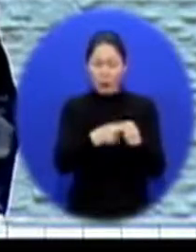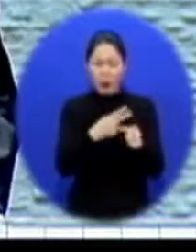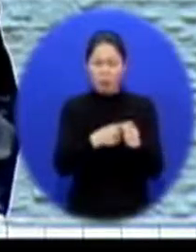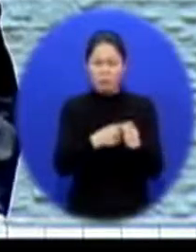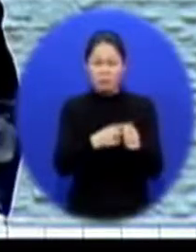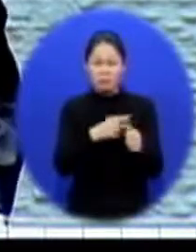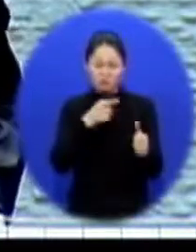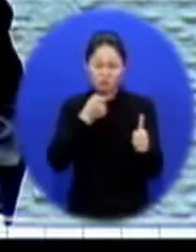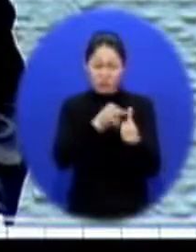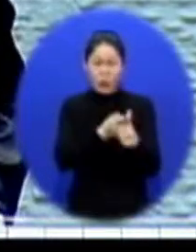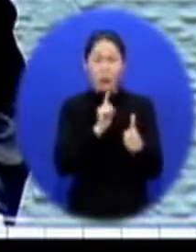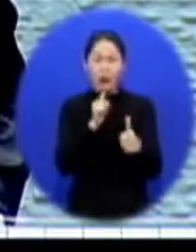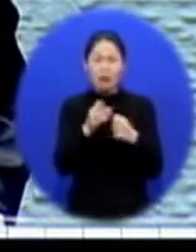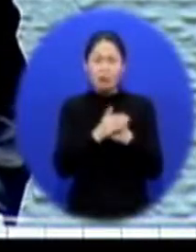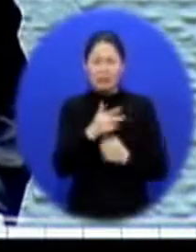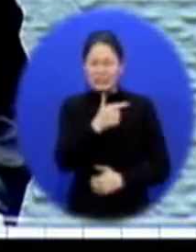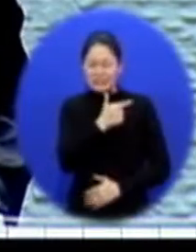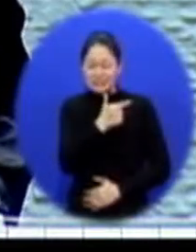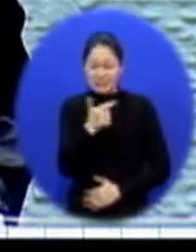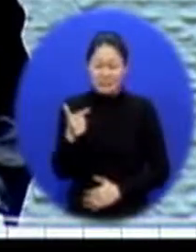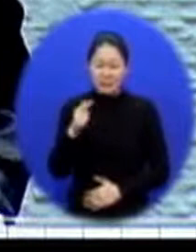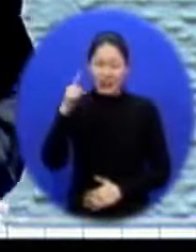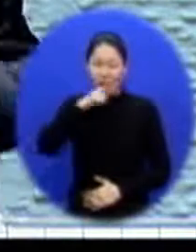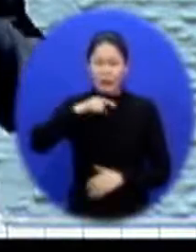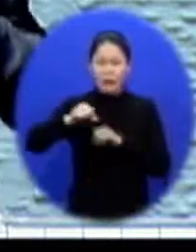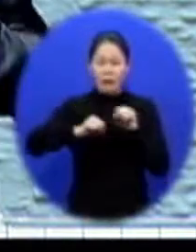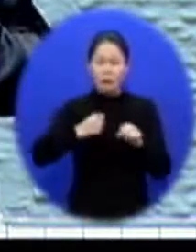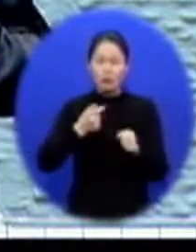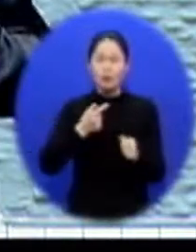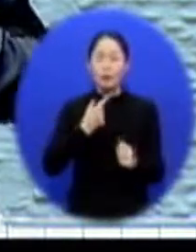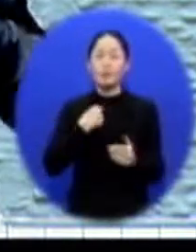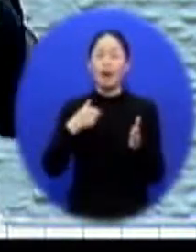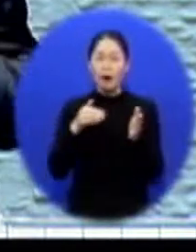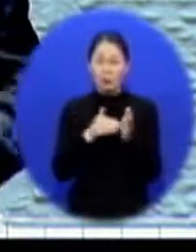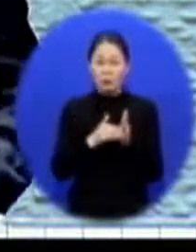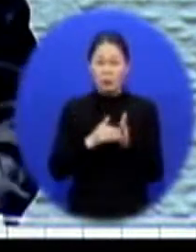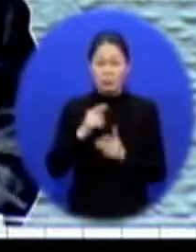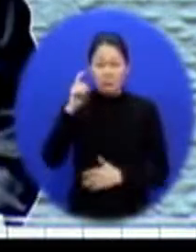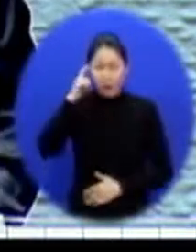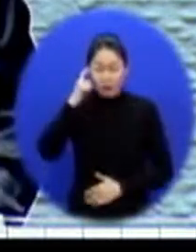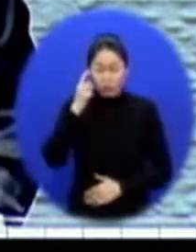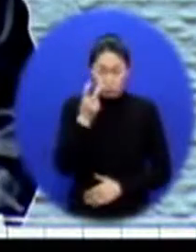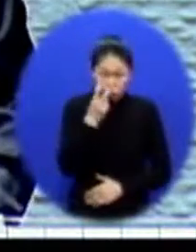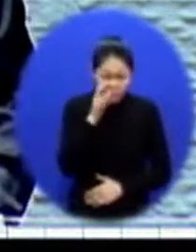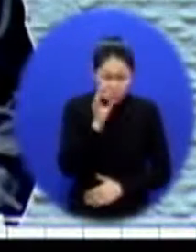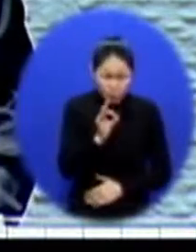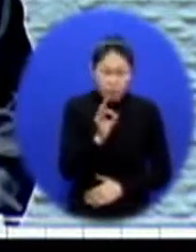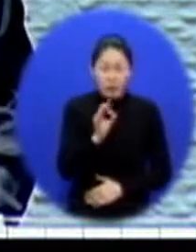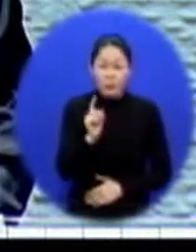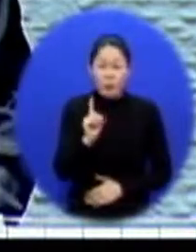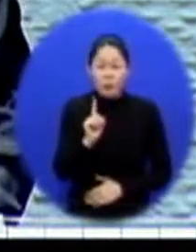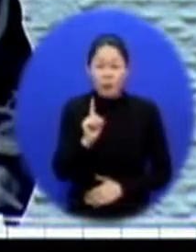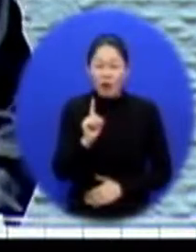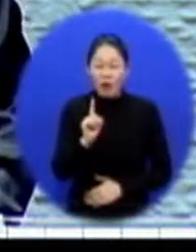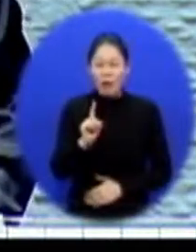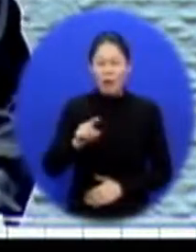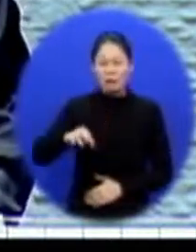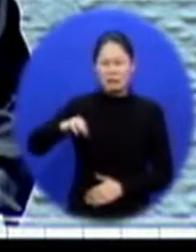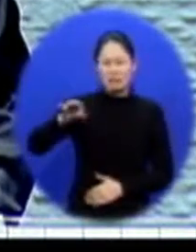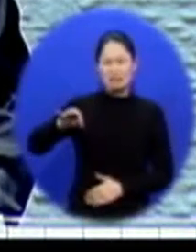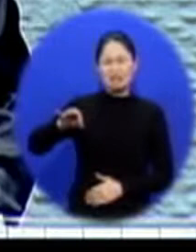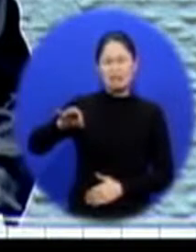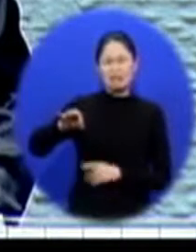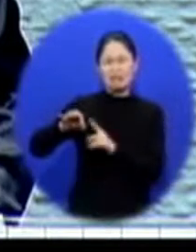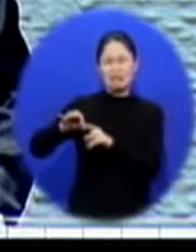아 큰 악행을 했구나 이렇게 생각을 하고 조사를 해봤더니 정말 별것 아니더라